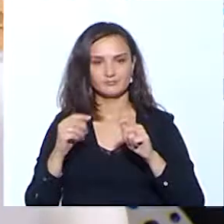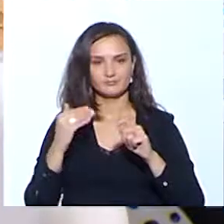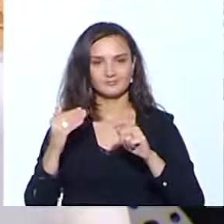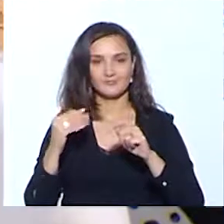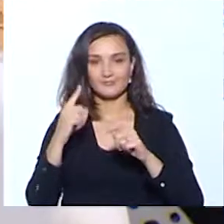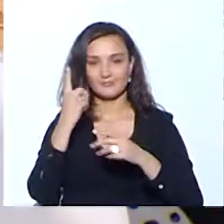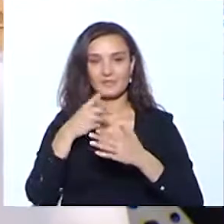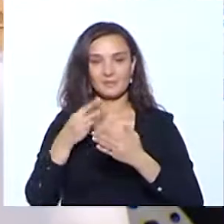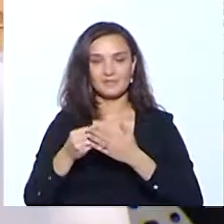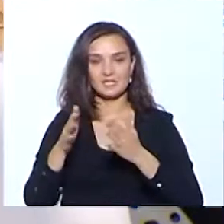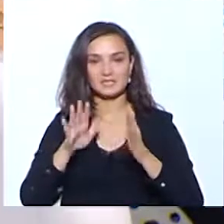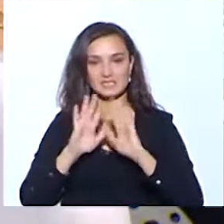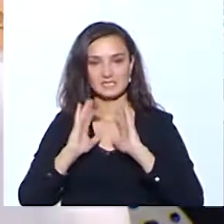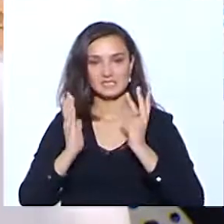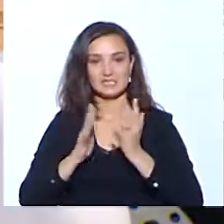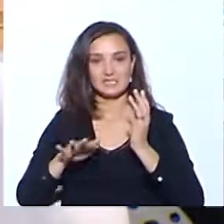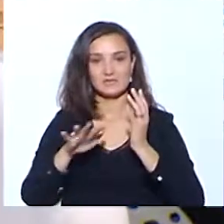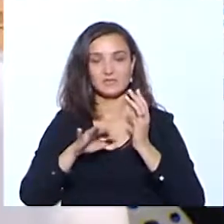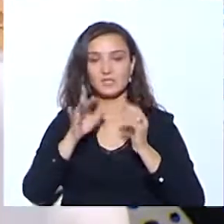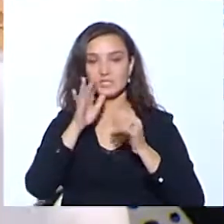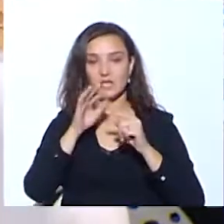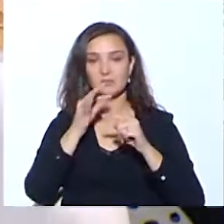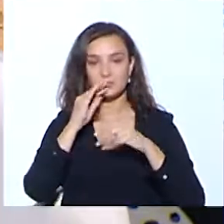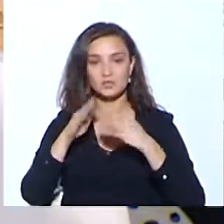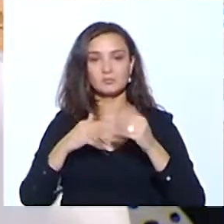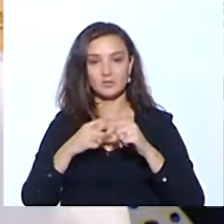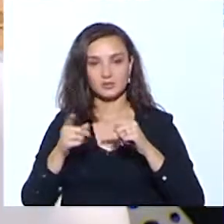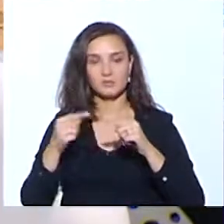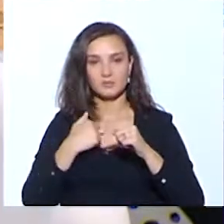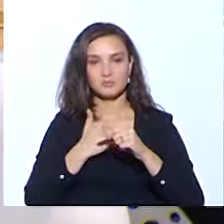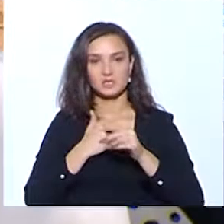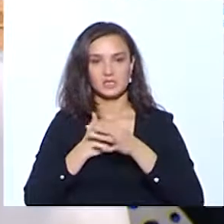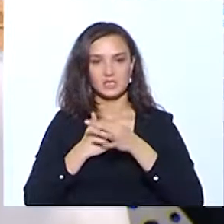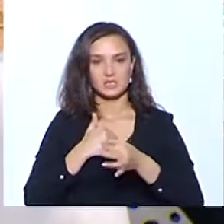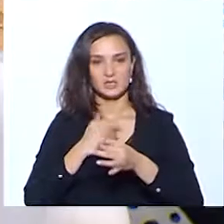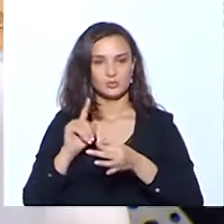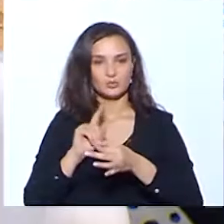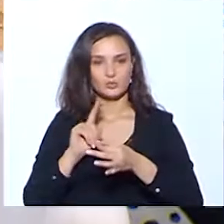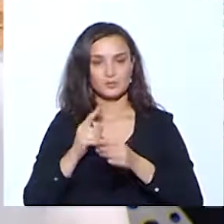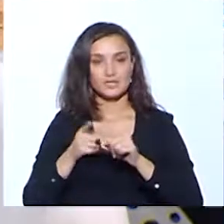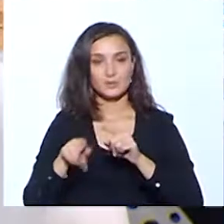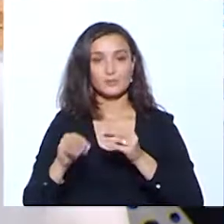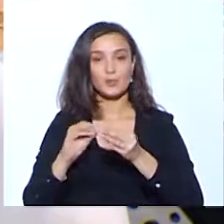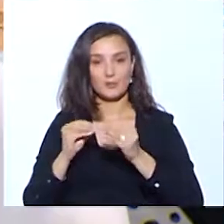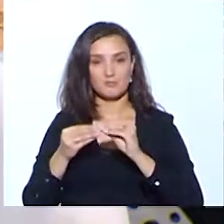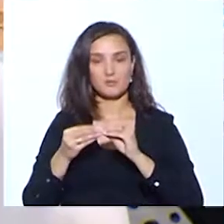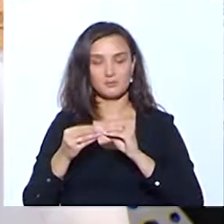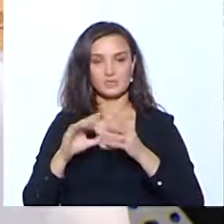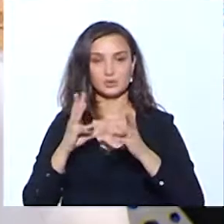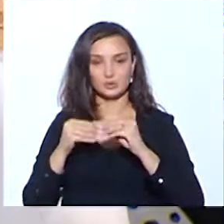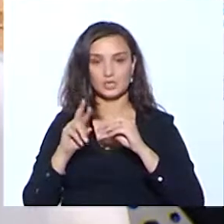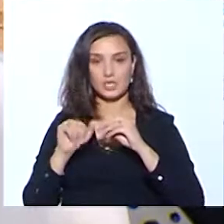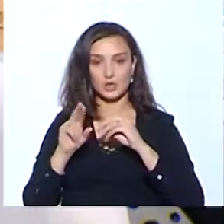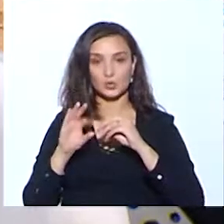mis pirad sivrces tslebis meretski me midagitkhat rom ის პრობლემები, რომელიც